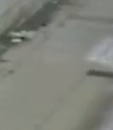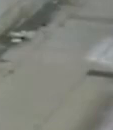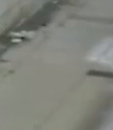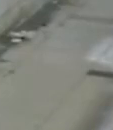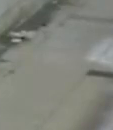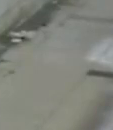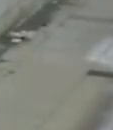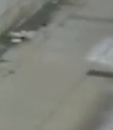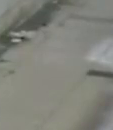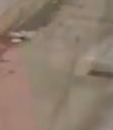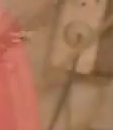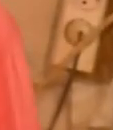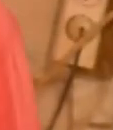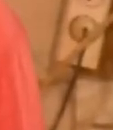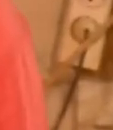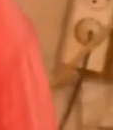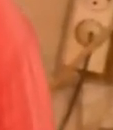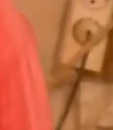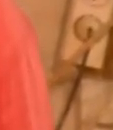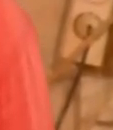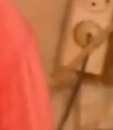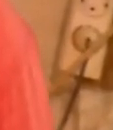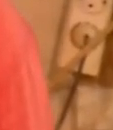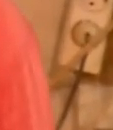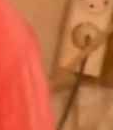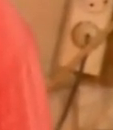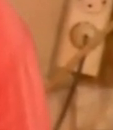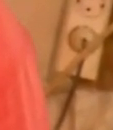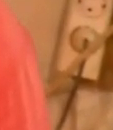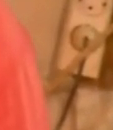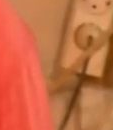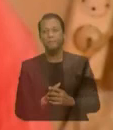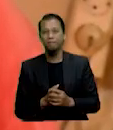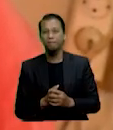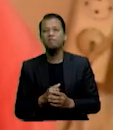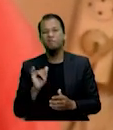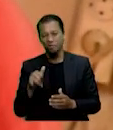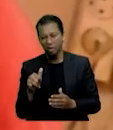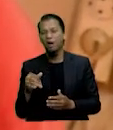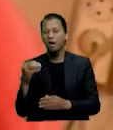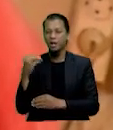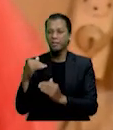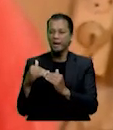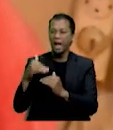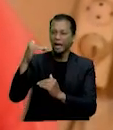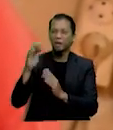menurun bahkan hingga 20%. Mengalami kenaikan, naiknya banyak. Per kilo naiknya